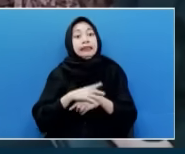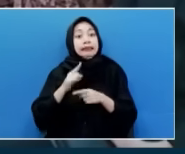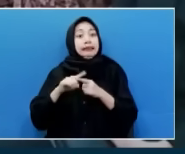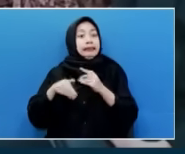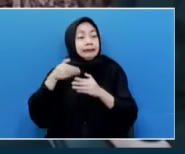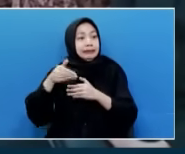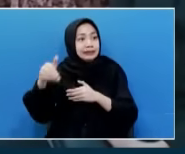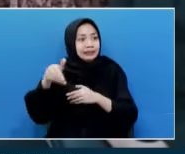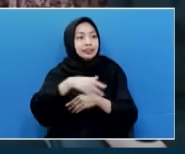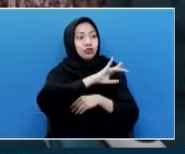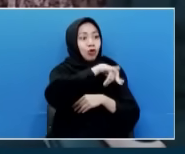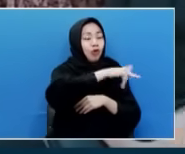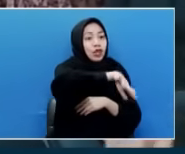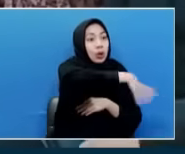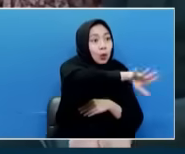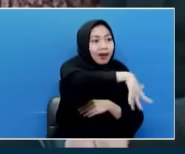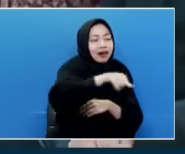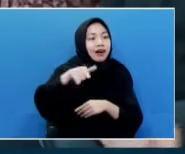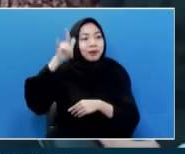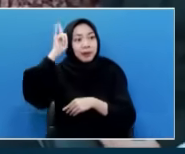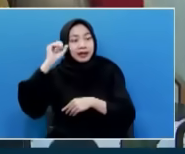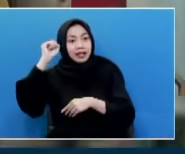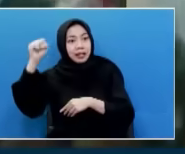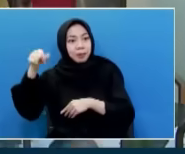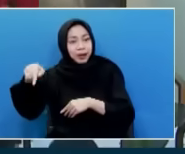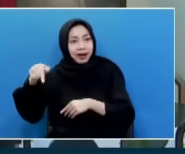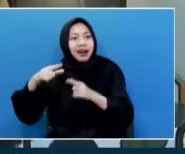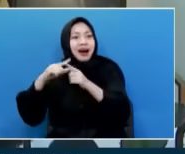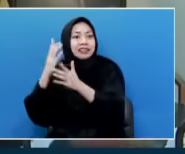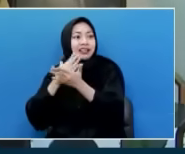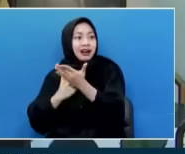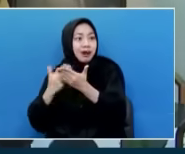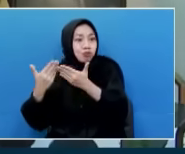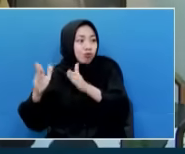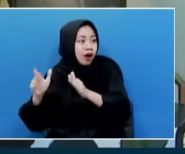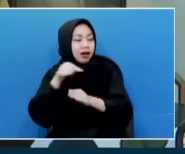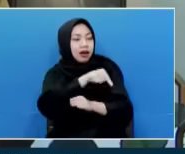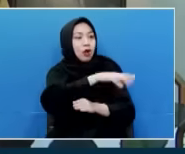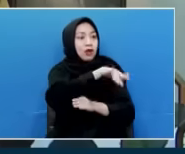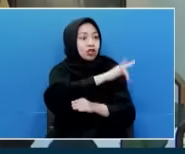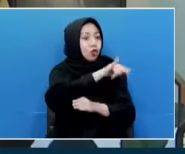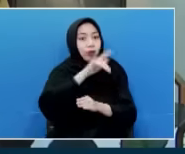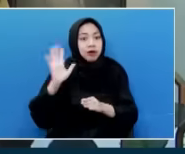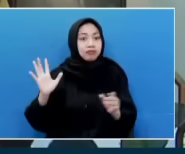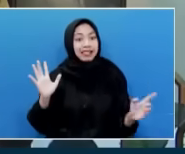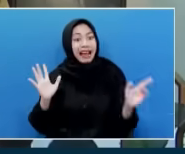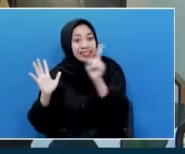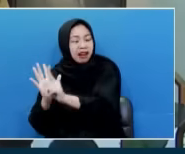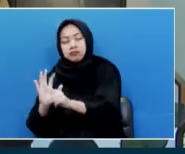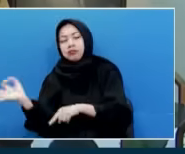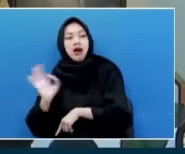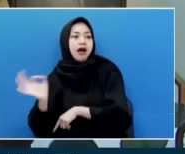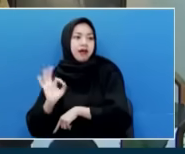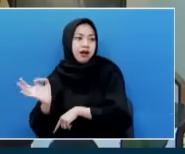muncul di acara PDIP termasuk saat Put ke-51 partai berlambang banteng ini keberadaan putra Jokowi Gibran